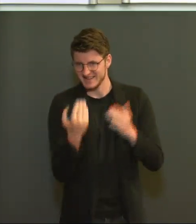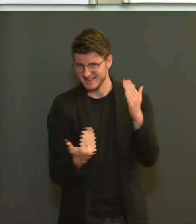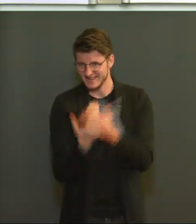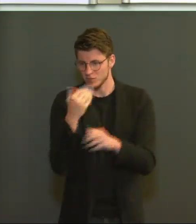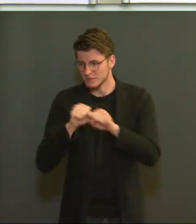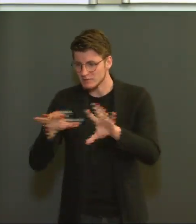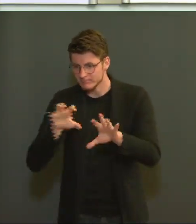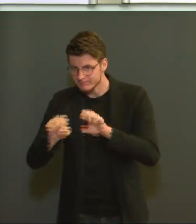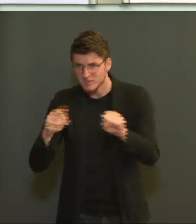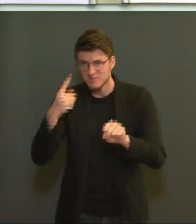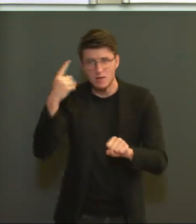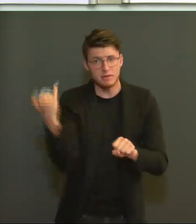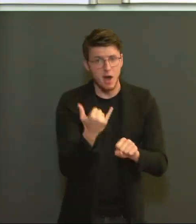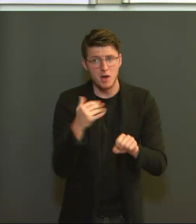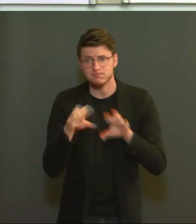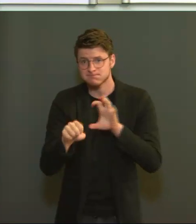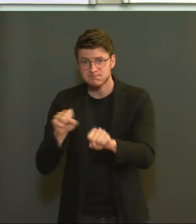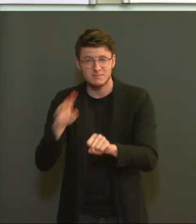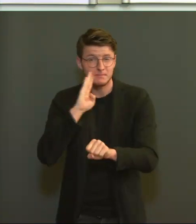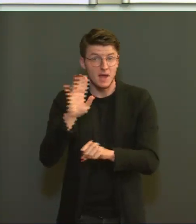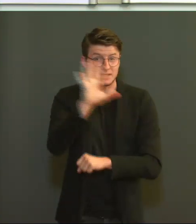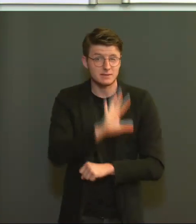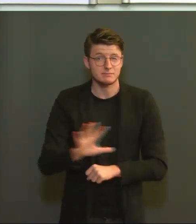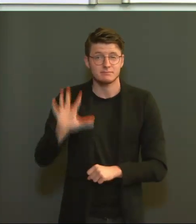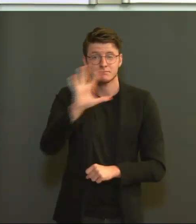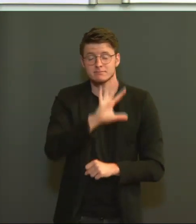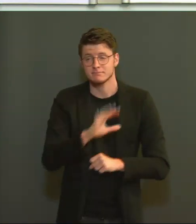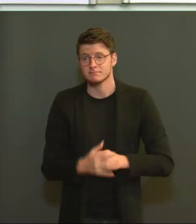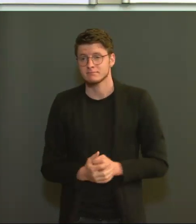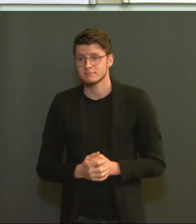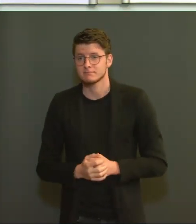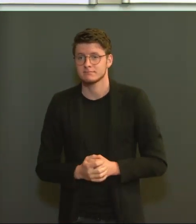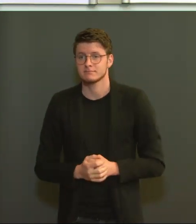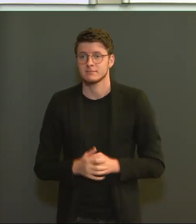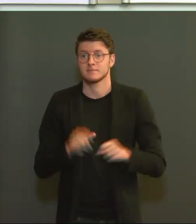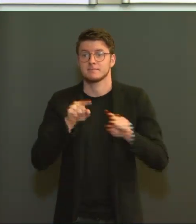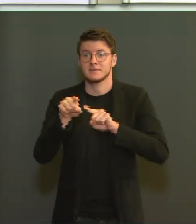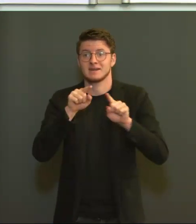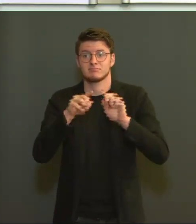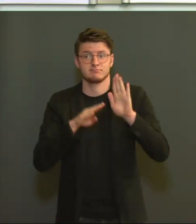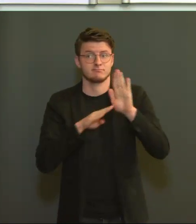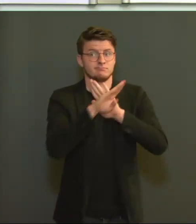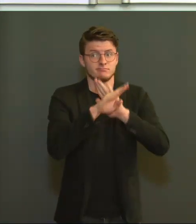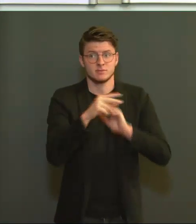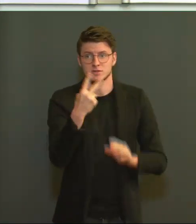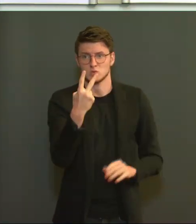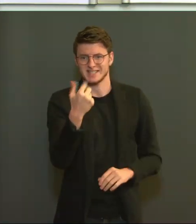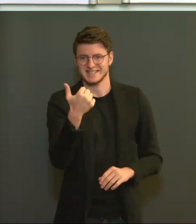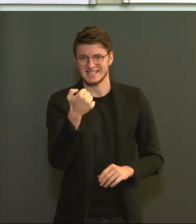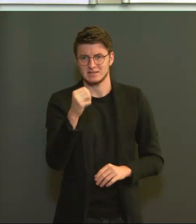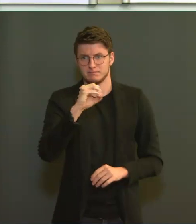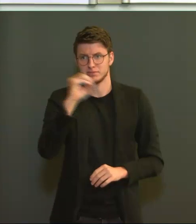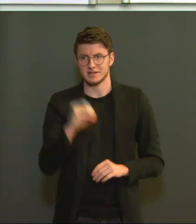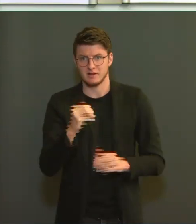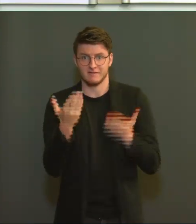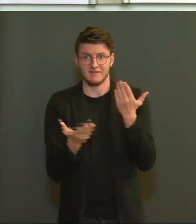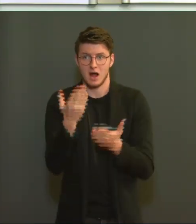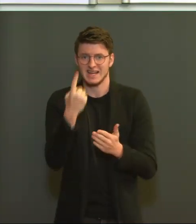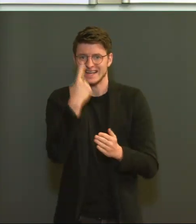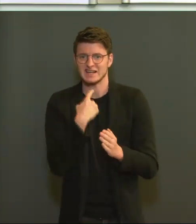vastgesteld in België. Dat is een toename met 62% ten opzichte van de week